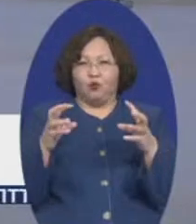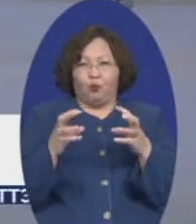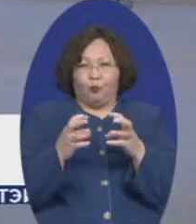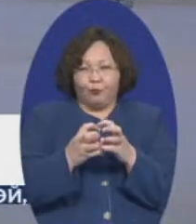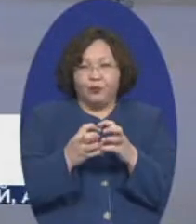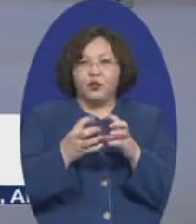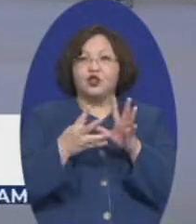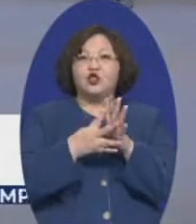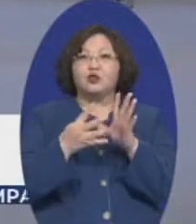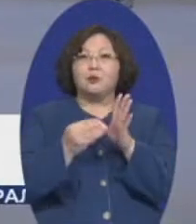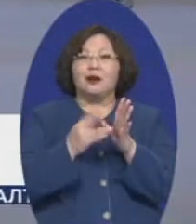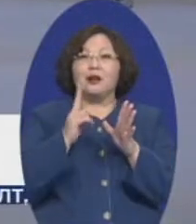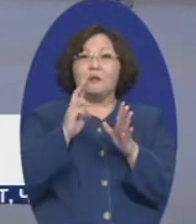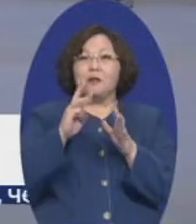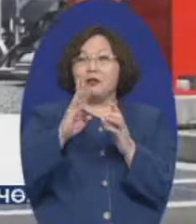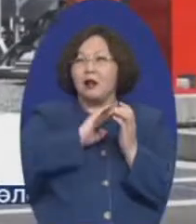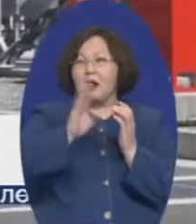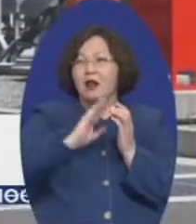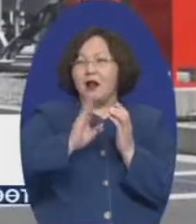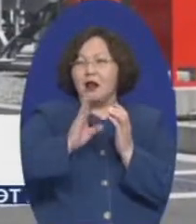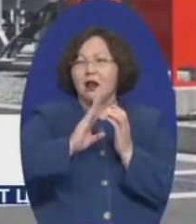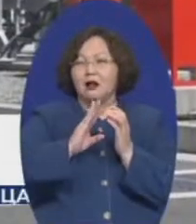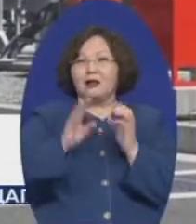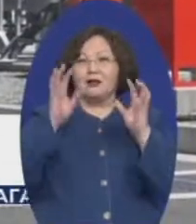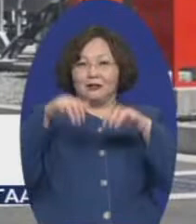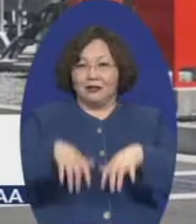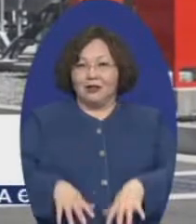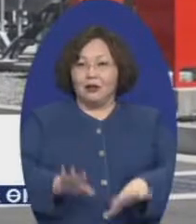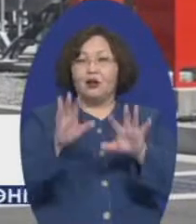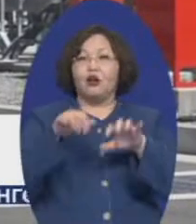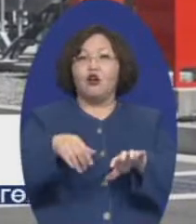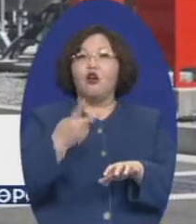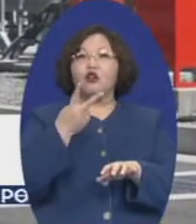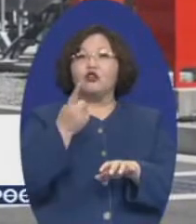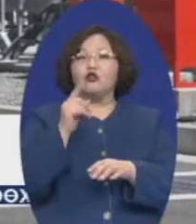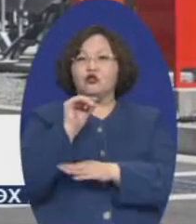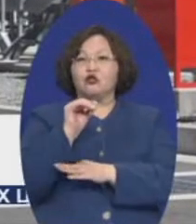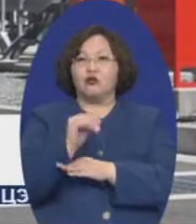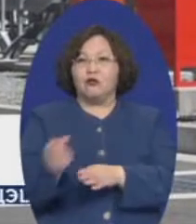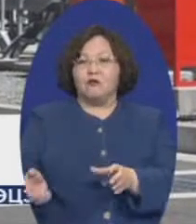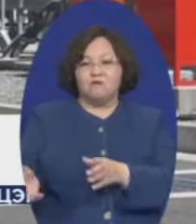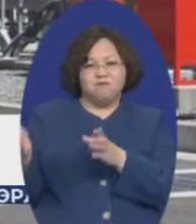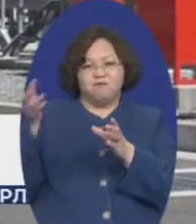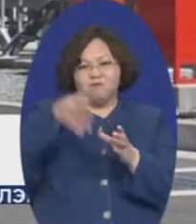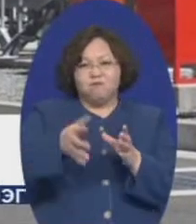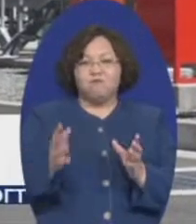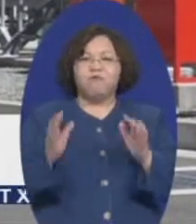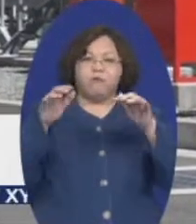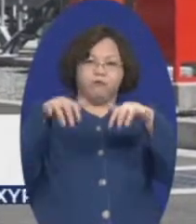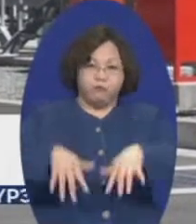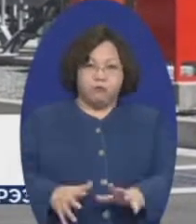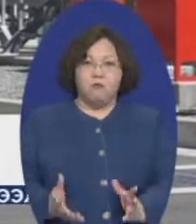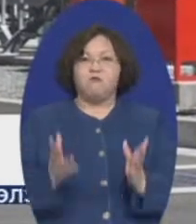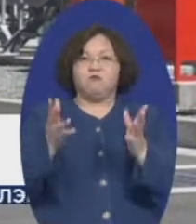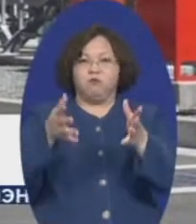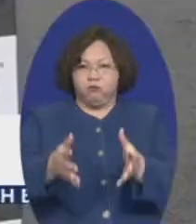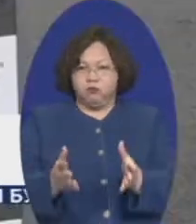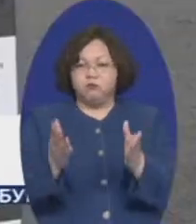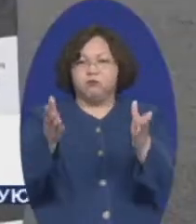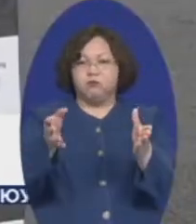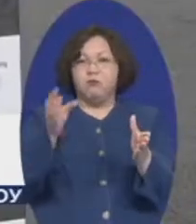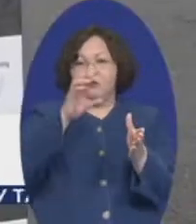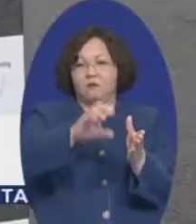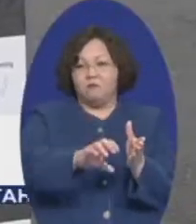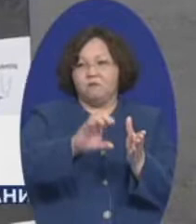багасгаж 9000 км газрыг далаагаар 21 хоног тээвэрлэн Кобе бомбтод авчирдаг байна. Улмаар